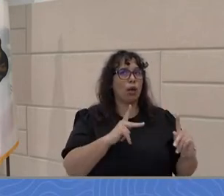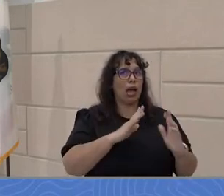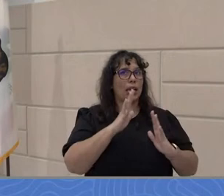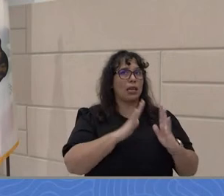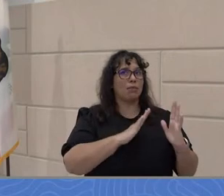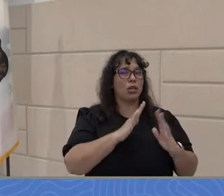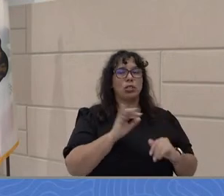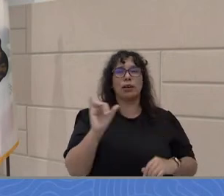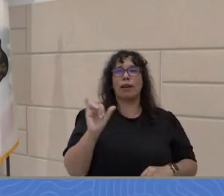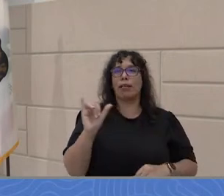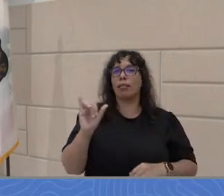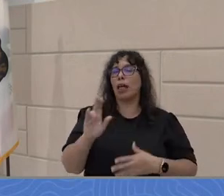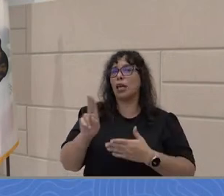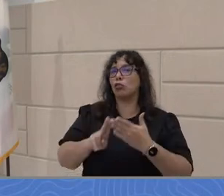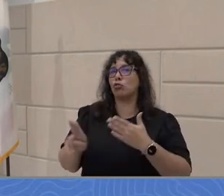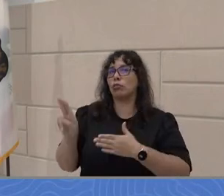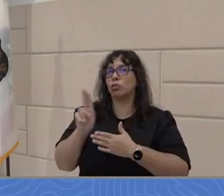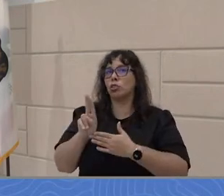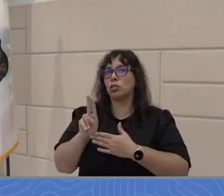ទួលការចាក់ថ្នាំនៅឡើយ